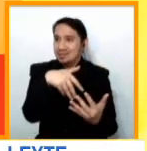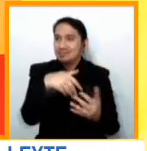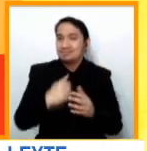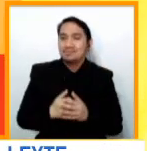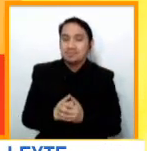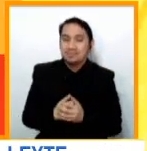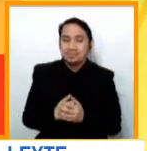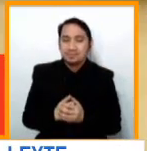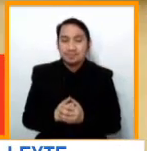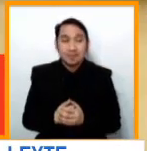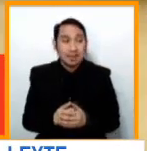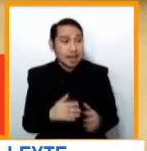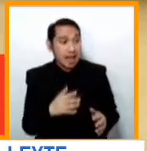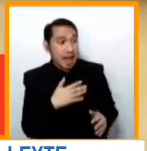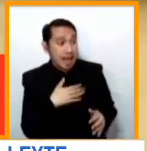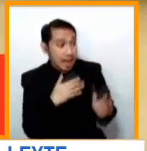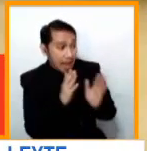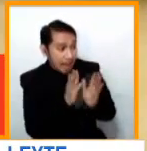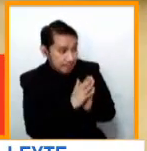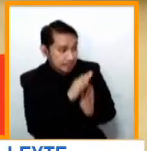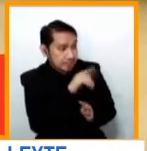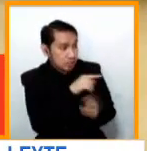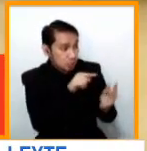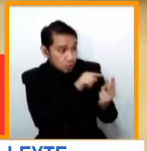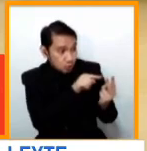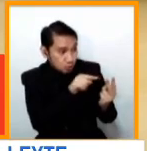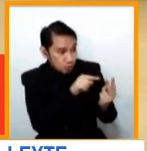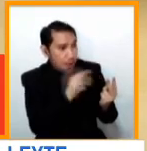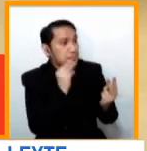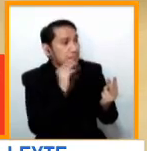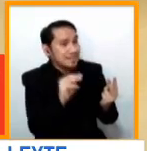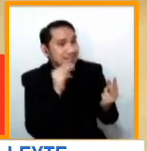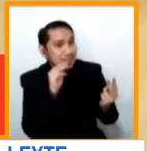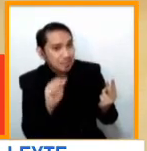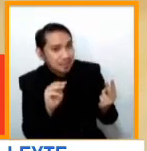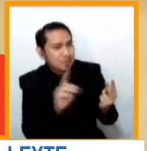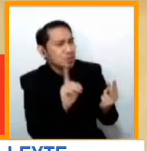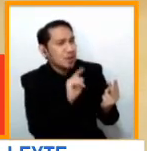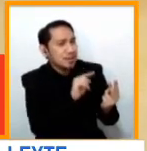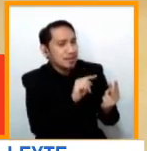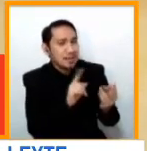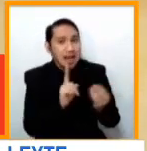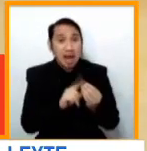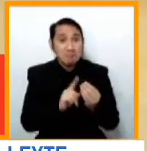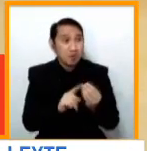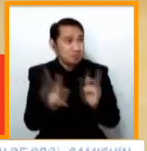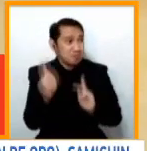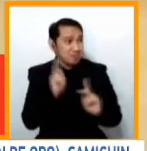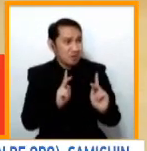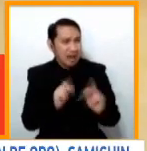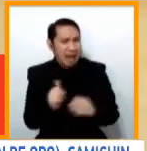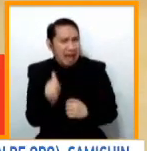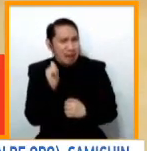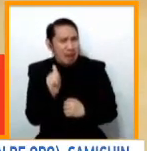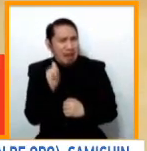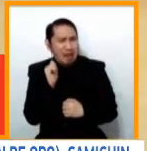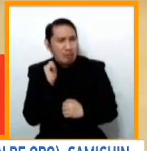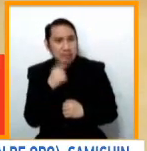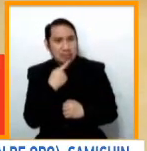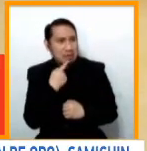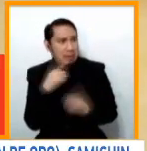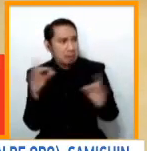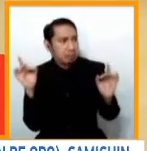po kayo ng mensahe si Dr. Chong at saka si Dr. Legazpi. Mensahe po ninyo sa mga anti-vaxxer na nagsasabi na delikado ang